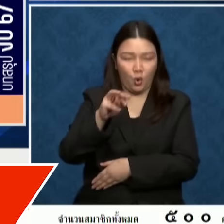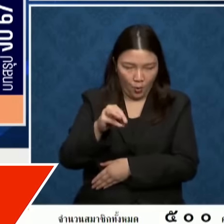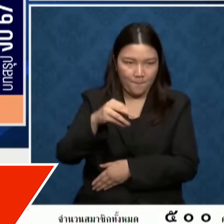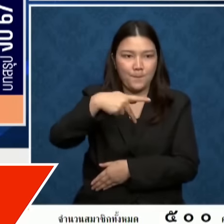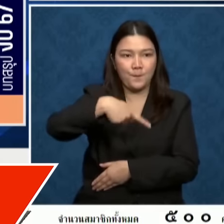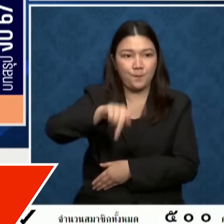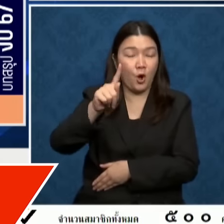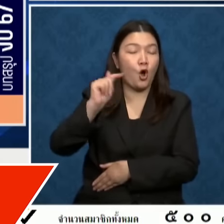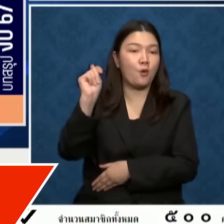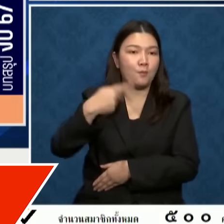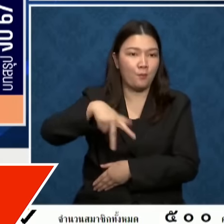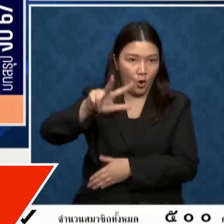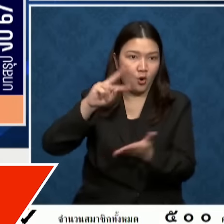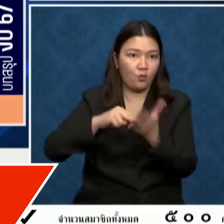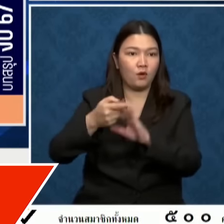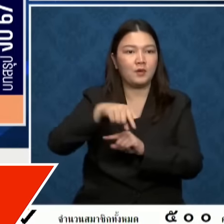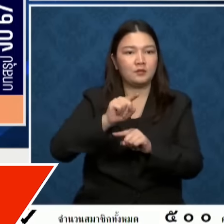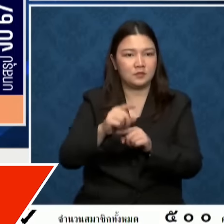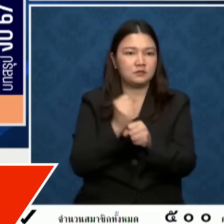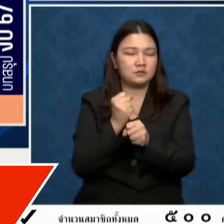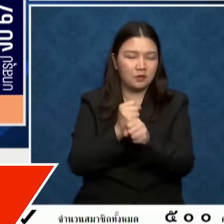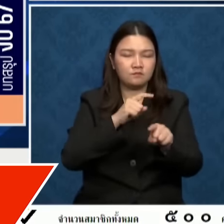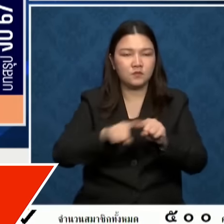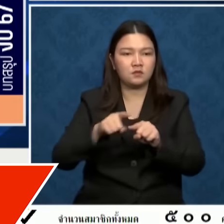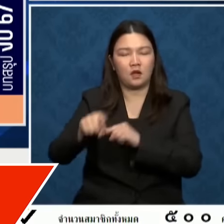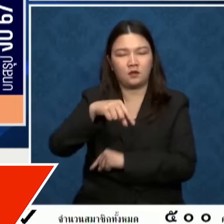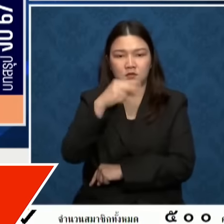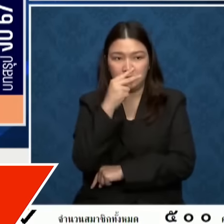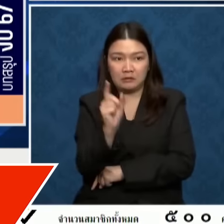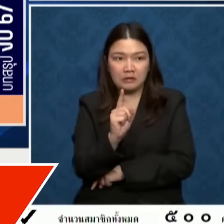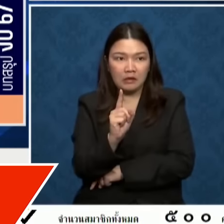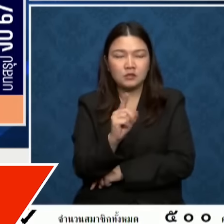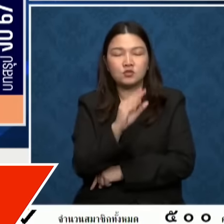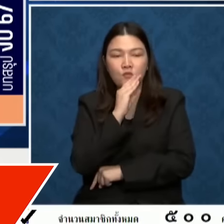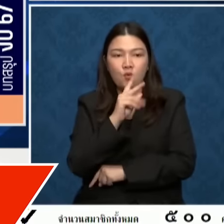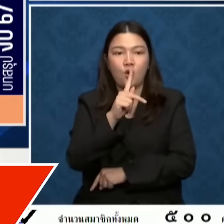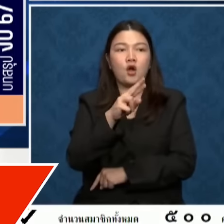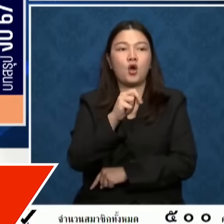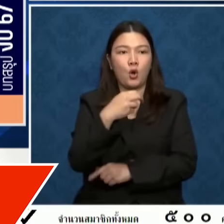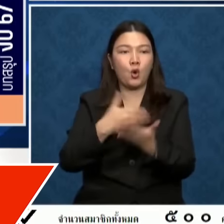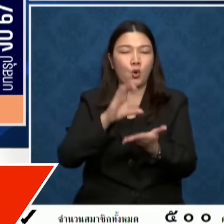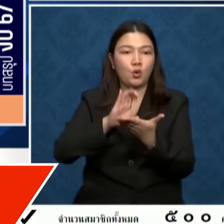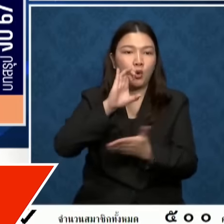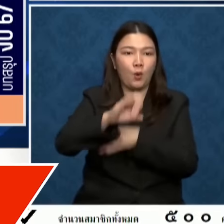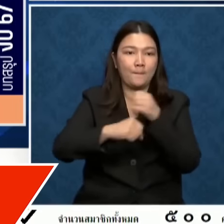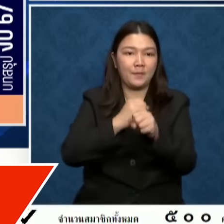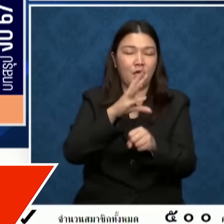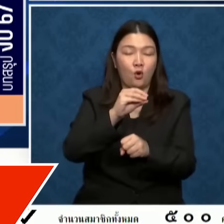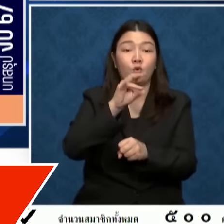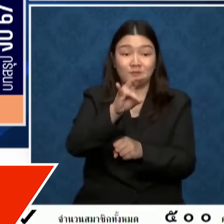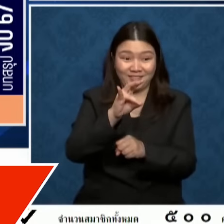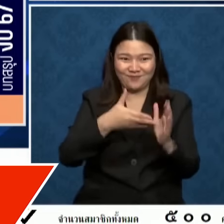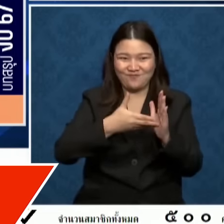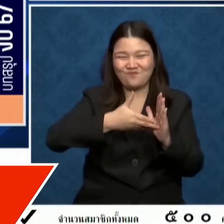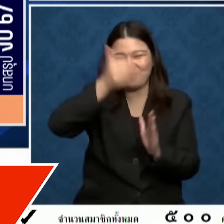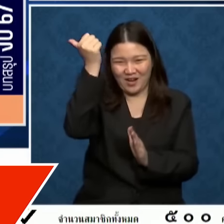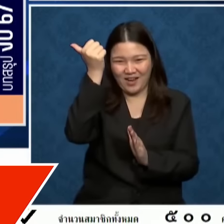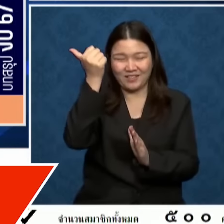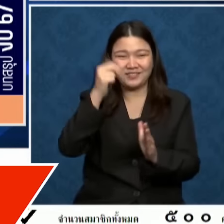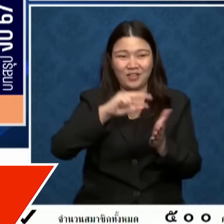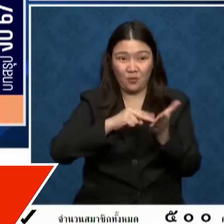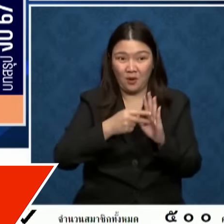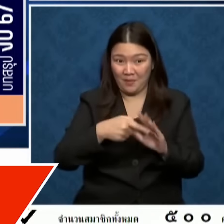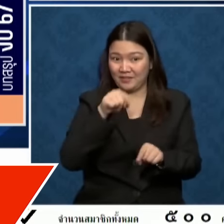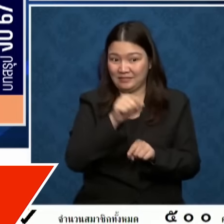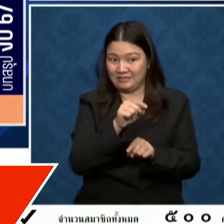งบลงทุนของป.พ. อยที่กรอบวงเงินเท่ากันท่านทราบไครับวาถ้างงปี 6-7 ผ่านไปในลัษณะนี้นะครับในส่วของป.